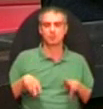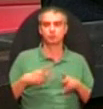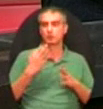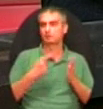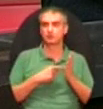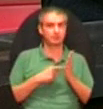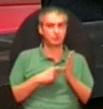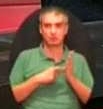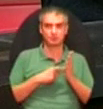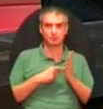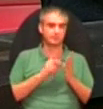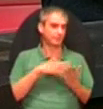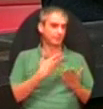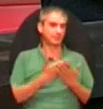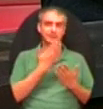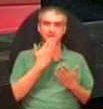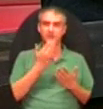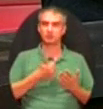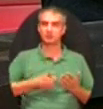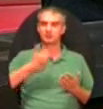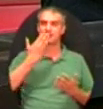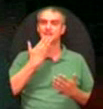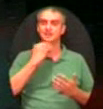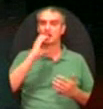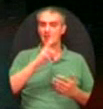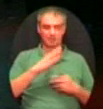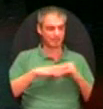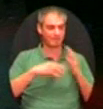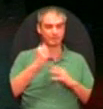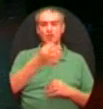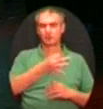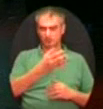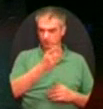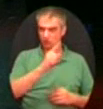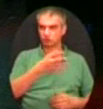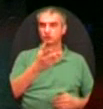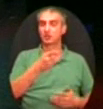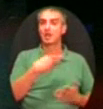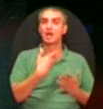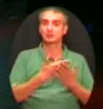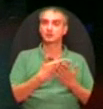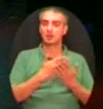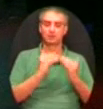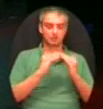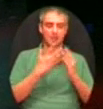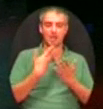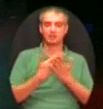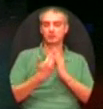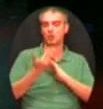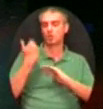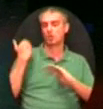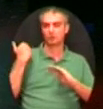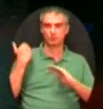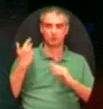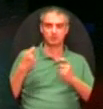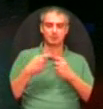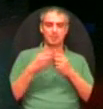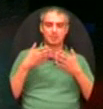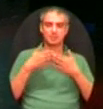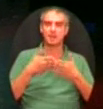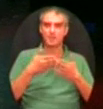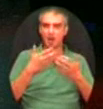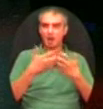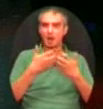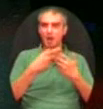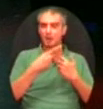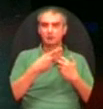סיבות, שלא רק ב... יש ההצעה של ישראל קאט, של אי, שמדברים עליו. כן, היא הצעה שהתלבשה על הצעות גם קודמות, סביב הנמל. בשורה